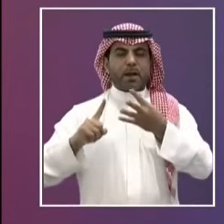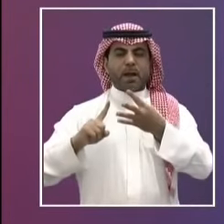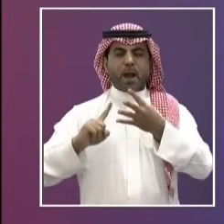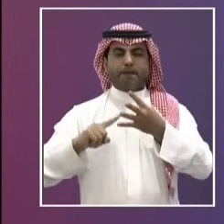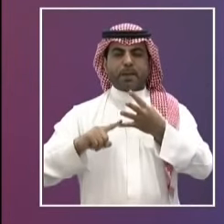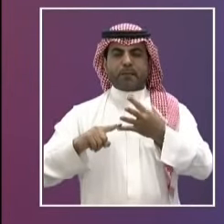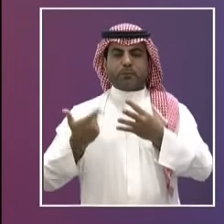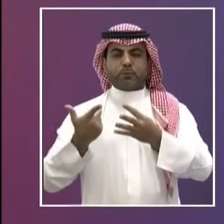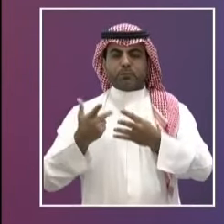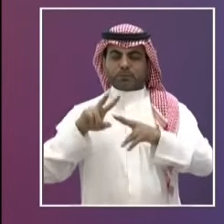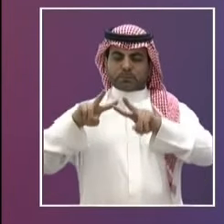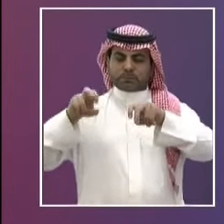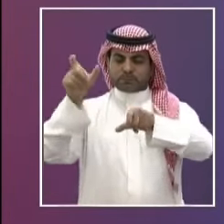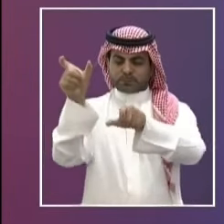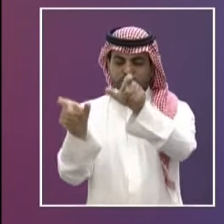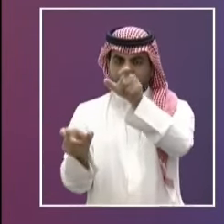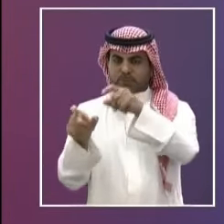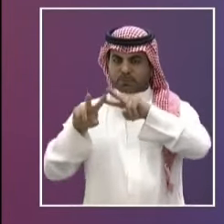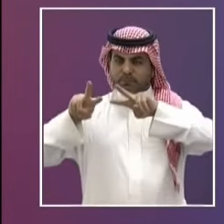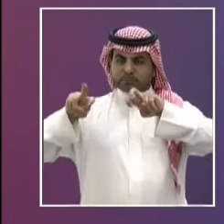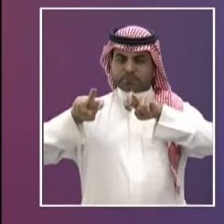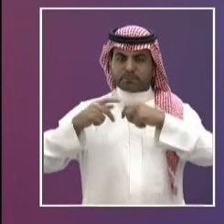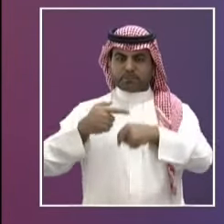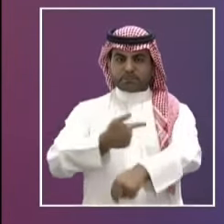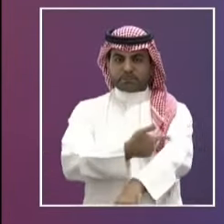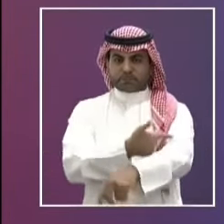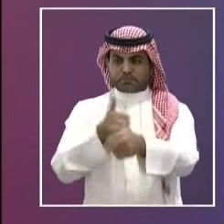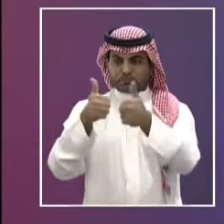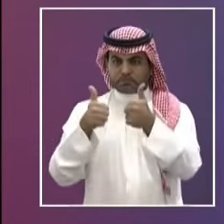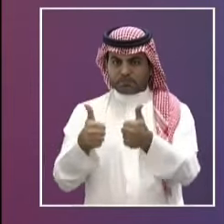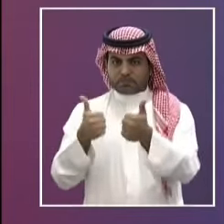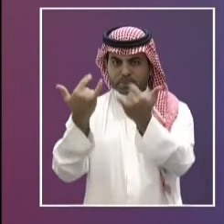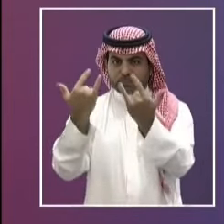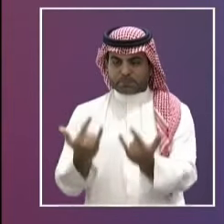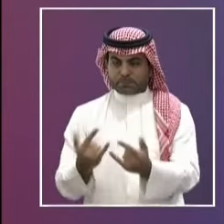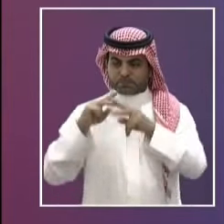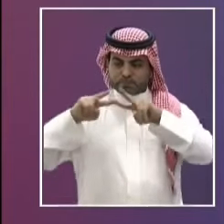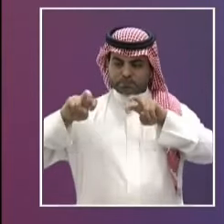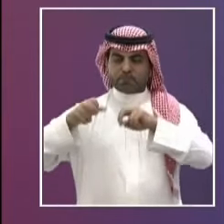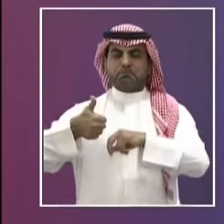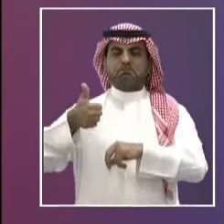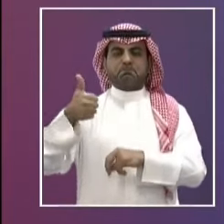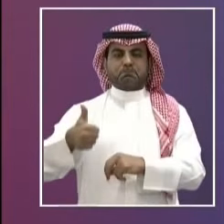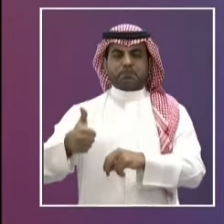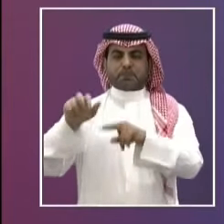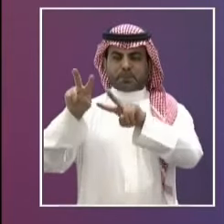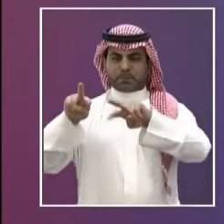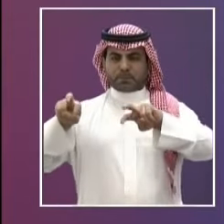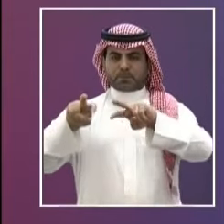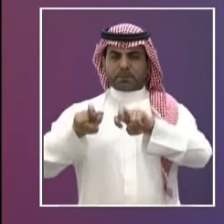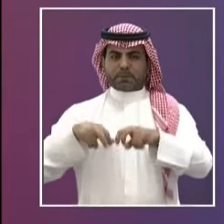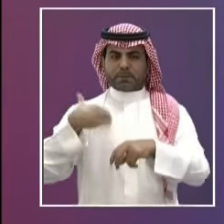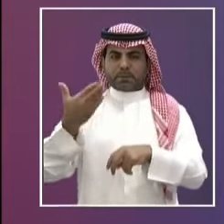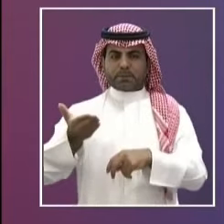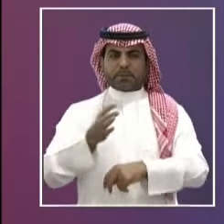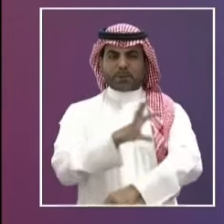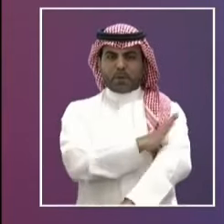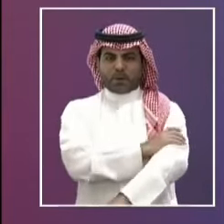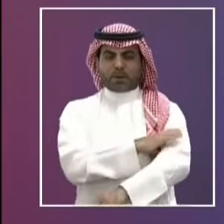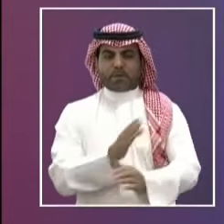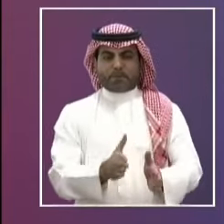حتكون التحقق من الحالة الصحية للمعتمر من خلال آليا، من خلال الربط ما بين توكلنا